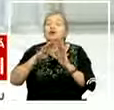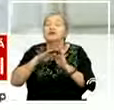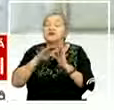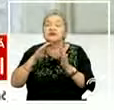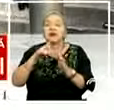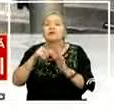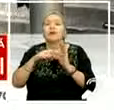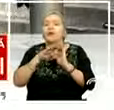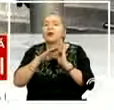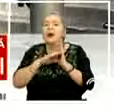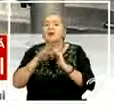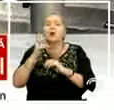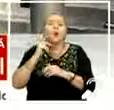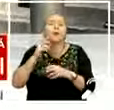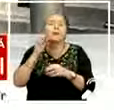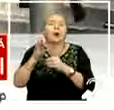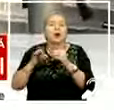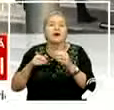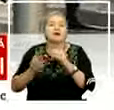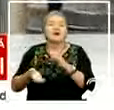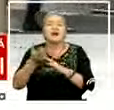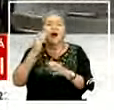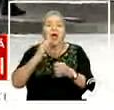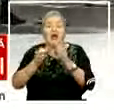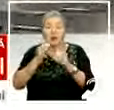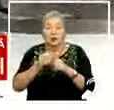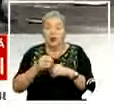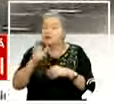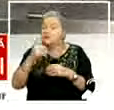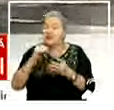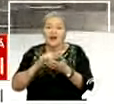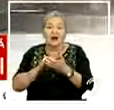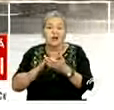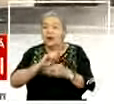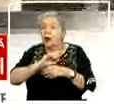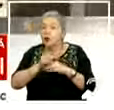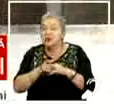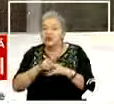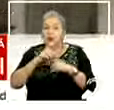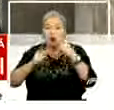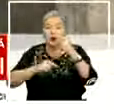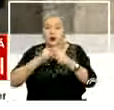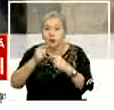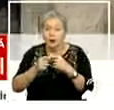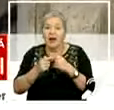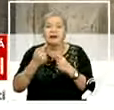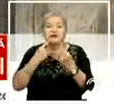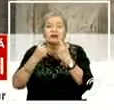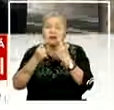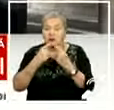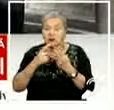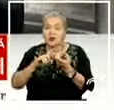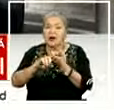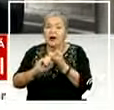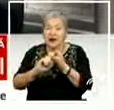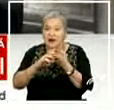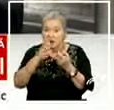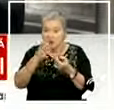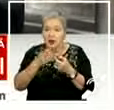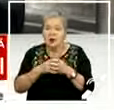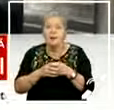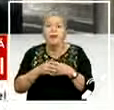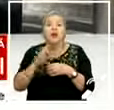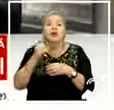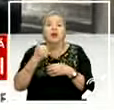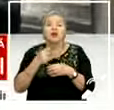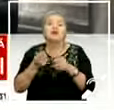urmare, socialdemocrații spun că este urgent să facă acest lucru și mai apoi să avem discuțiile legate de